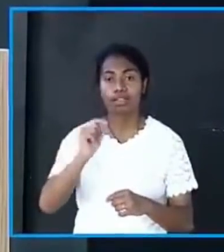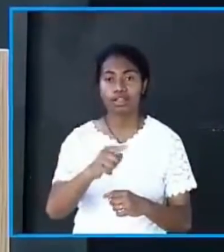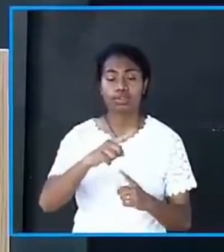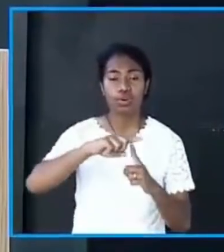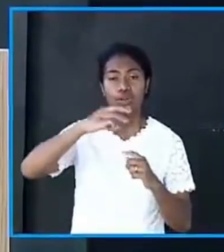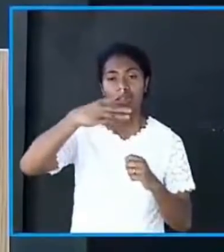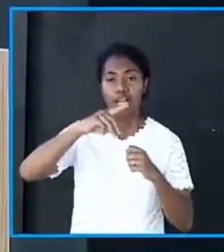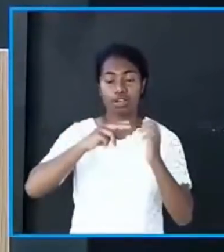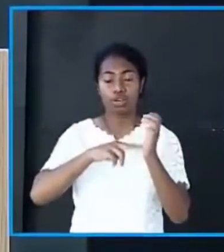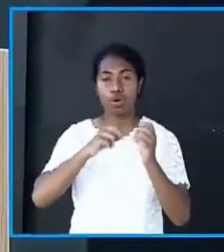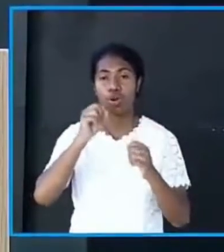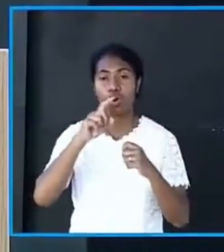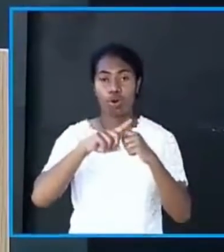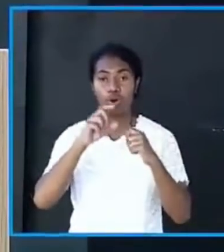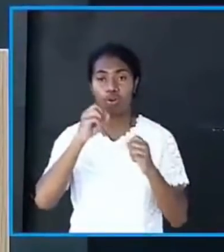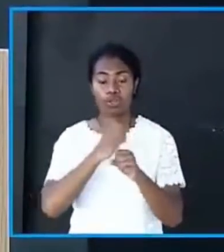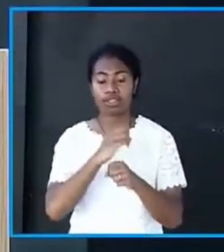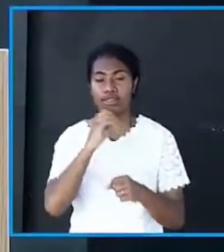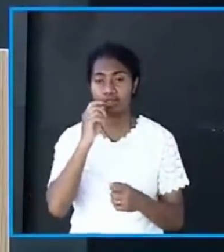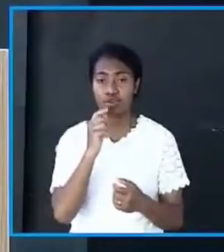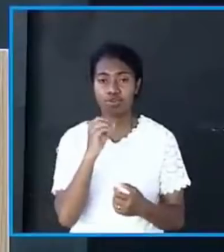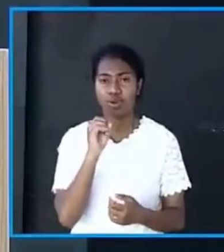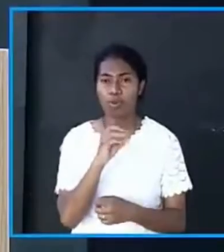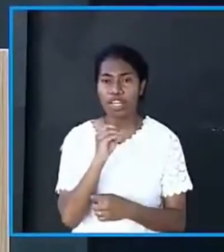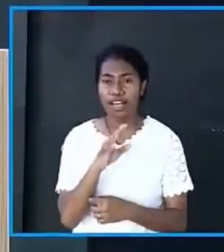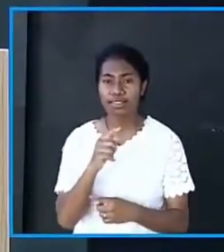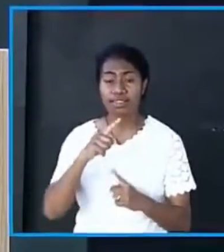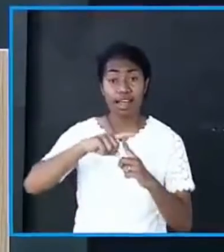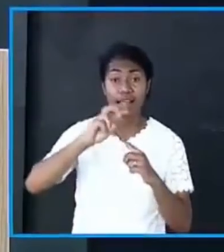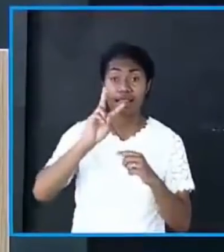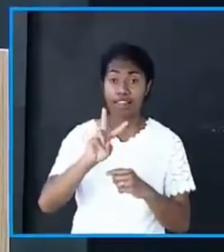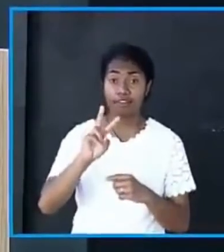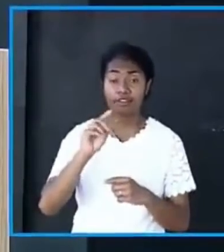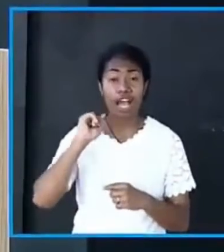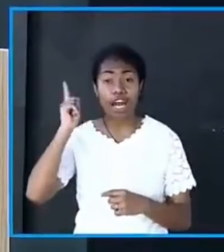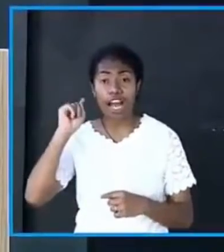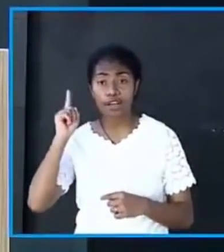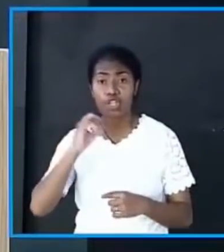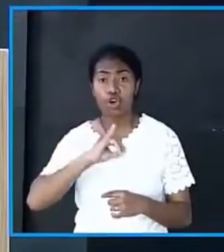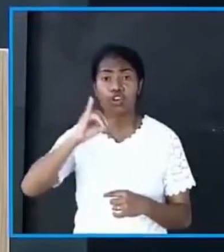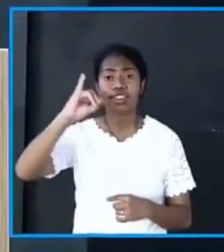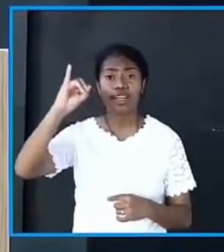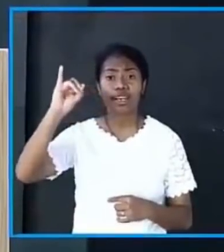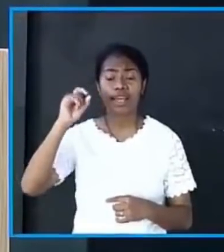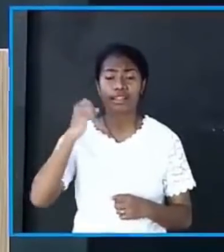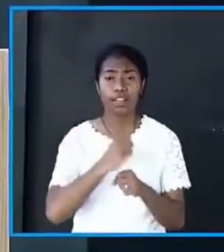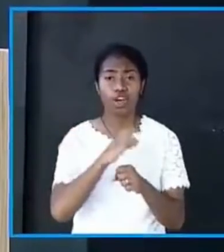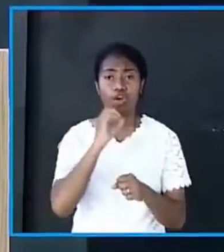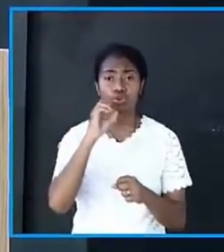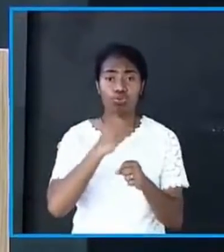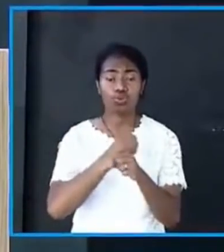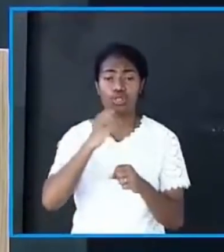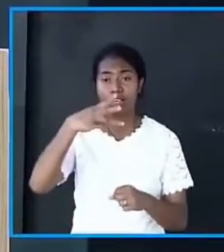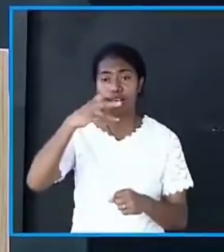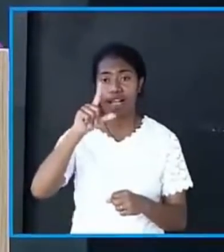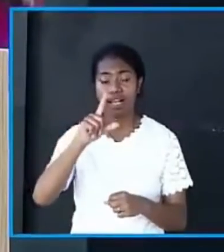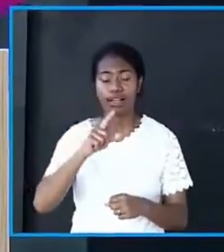komunikasi televisi radio streaming telepon internet satelit Google Earth